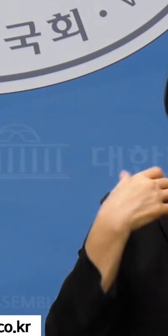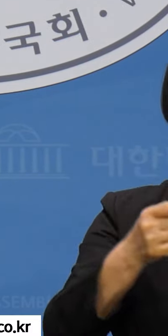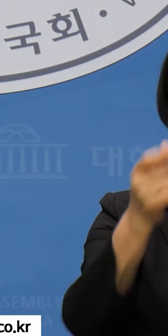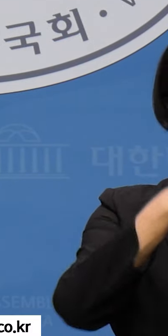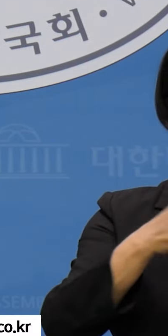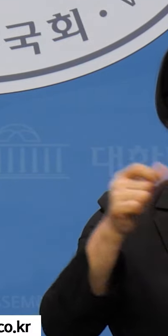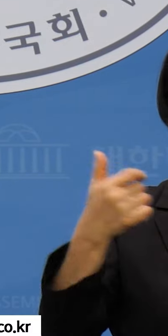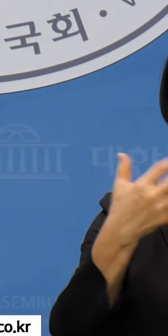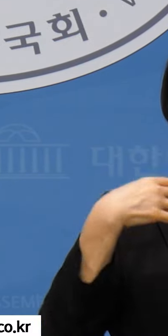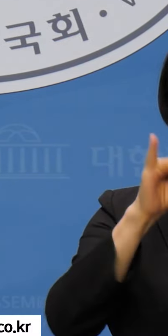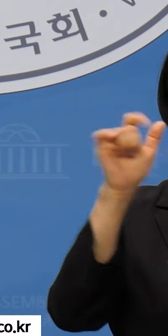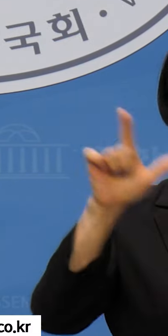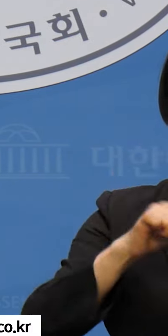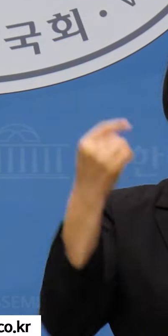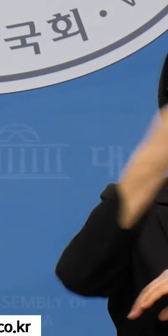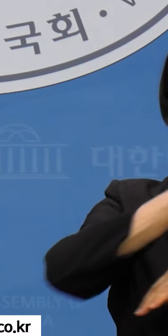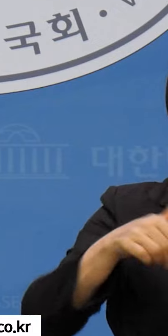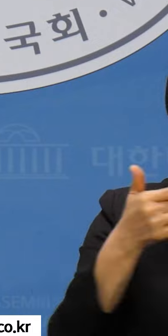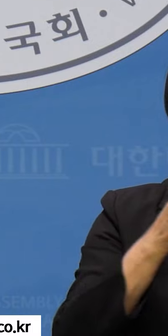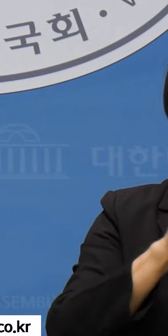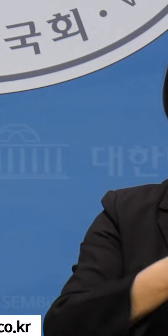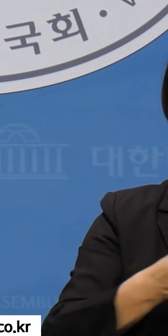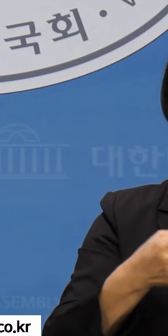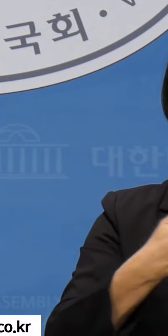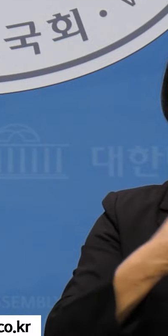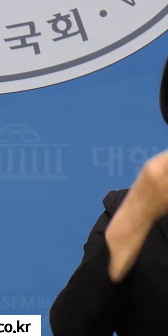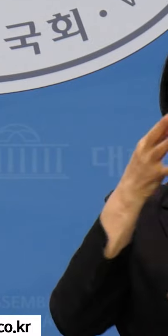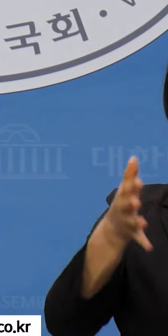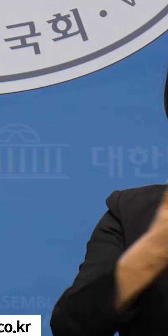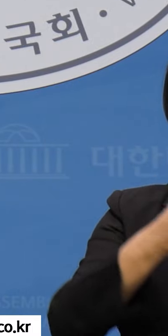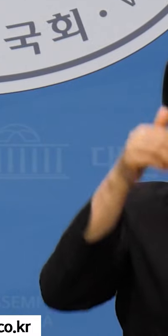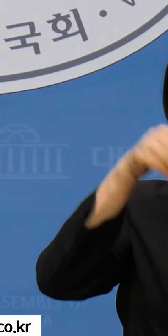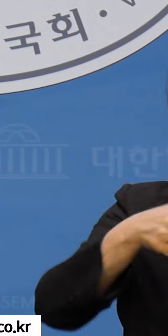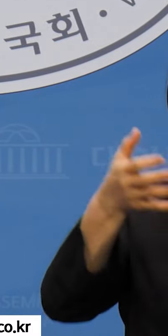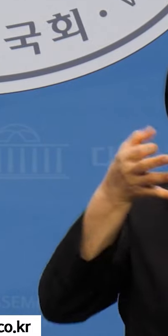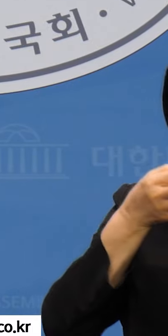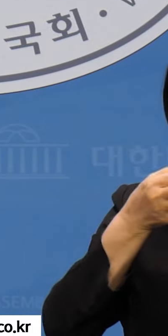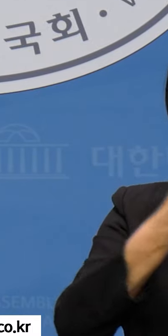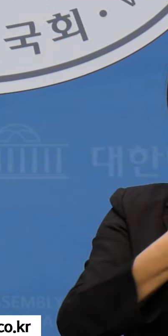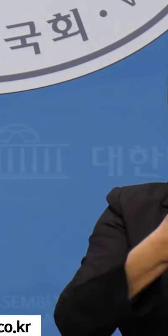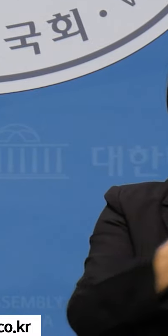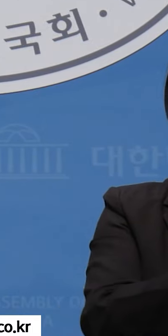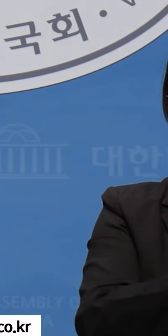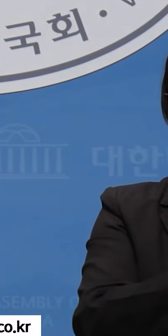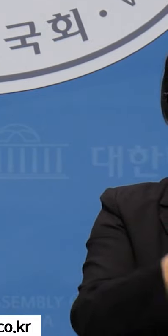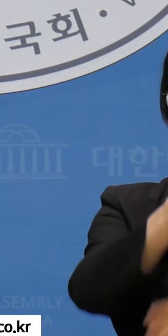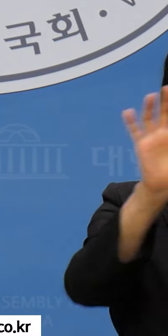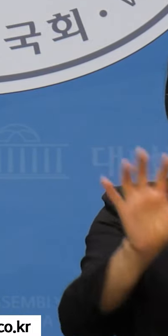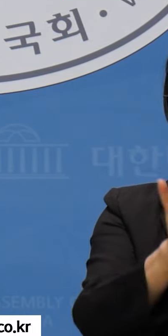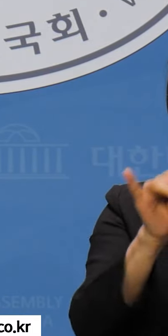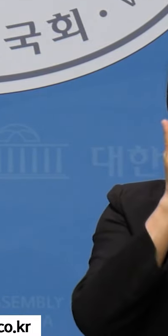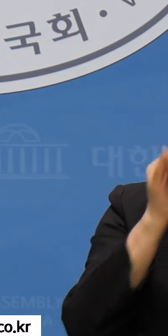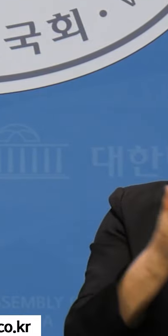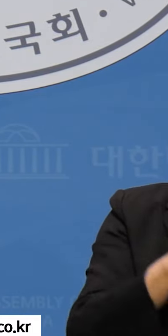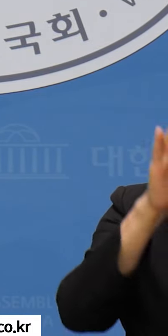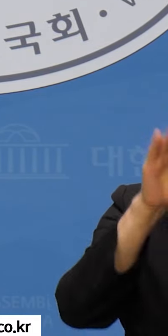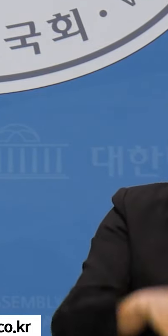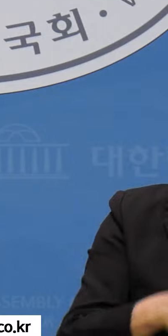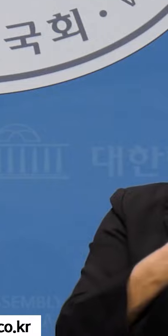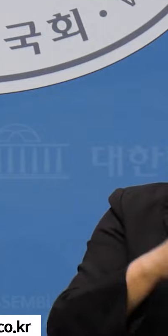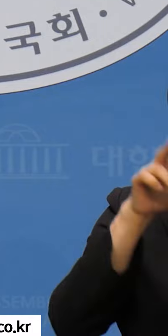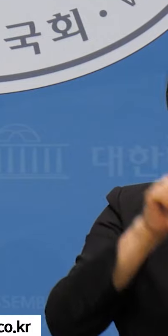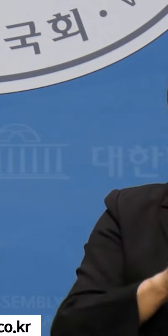책임 있는 정책을 내세워야 할 정부가 총선 전략용 여가부 폐지만 운운하는 것은